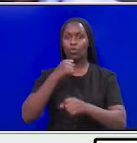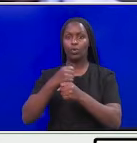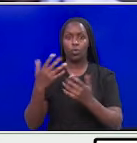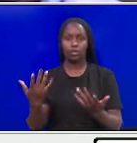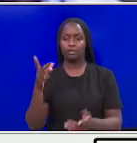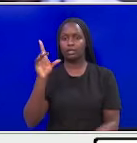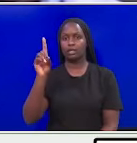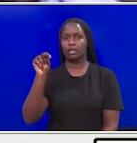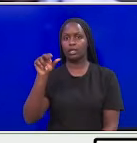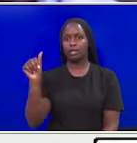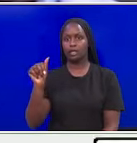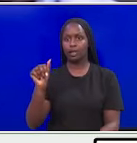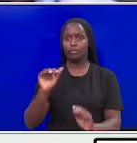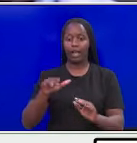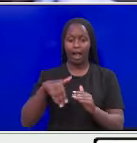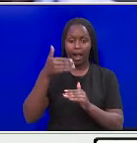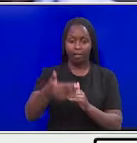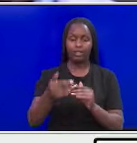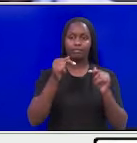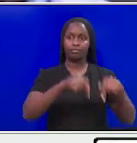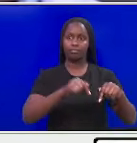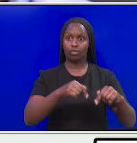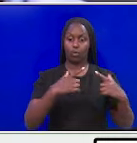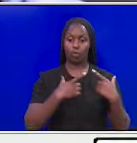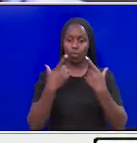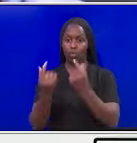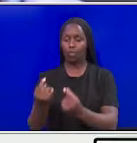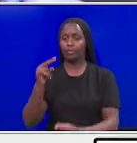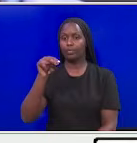DNA. So from here, the bodies will be taken to Narumoru or a hospital,